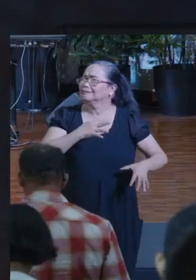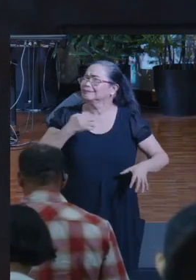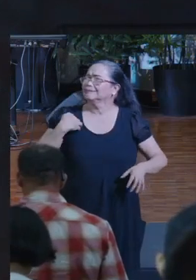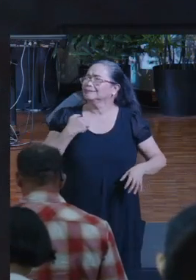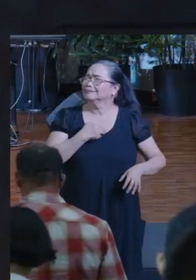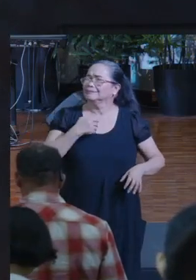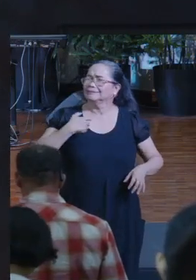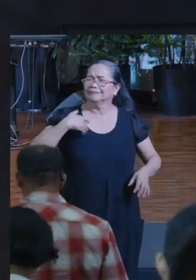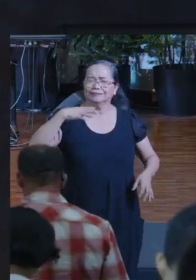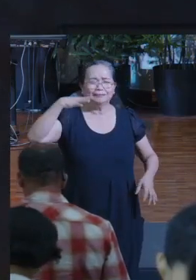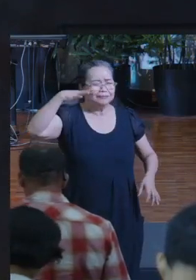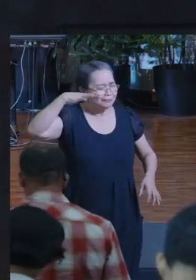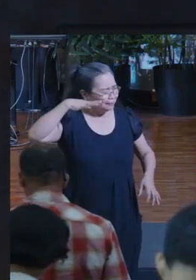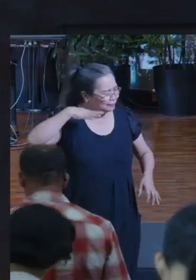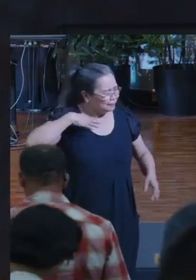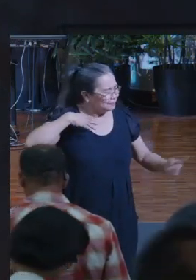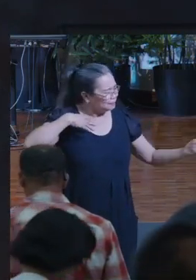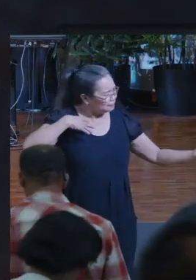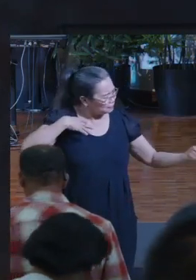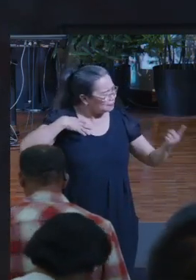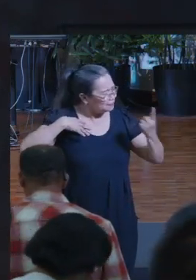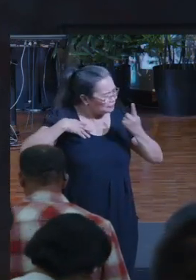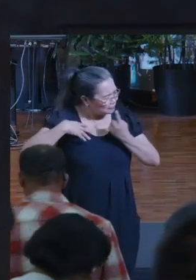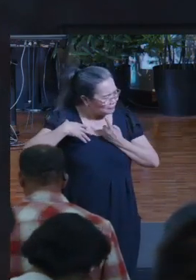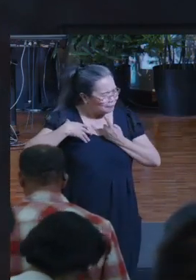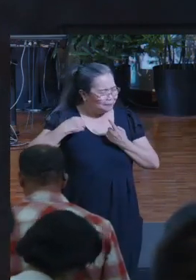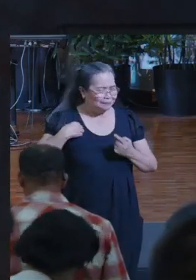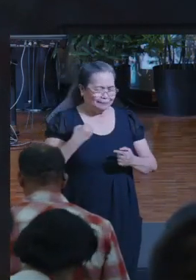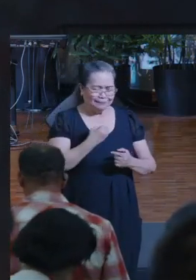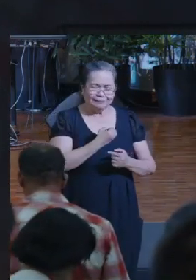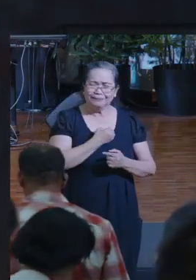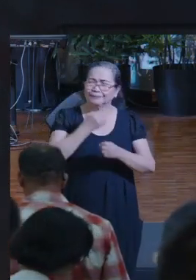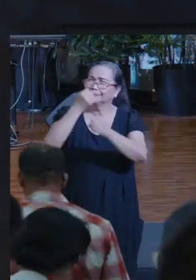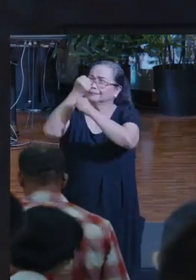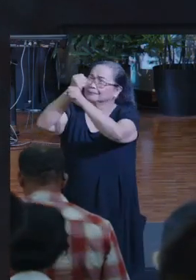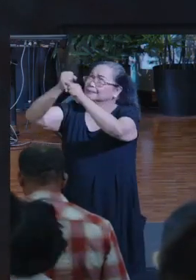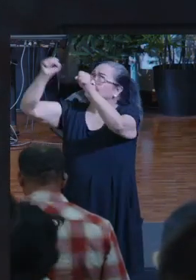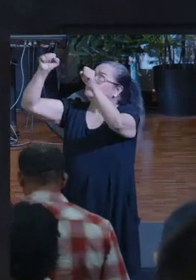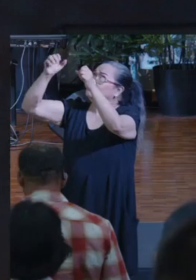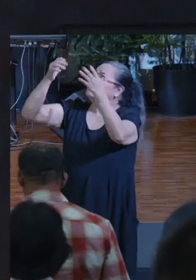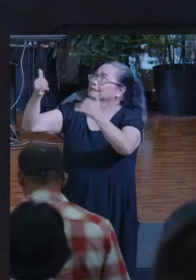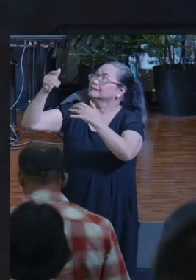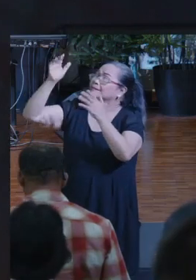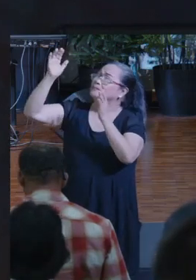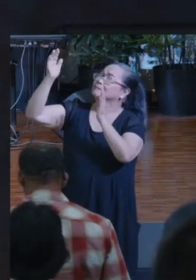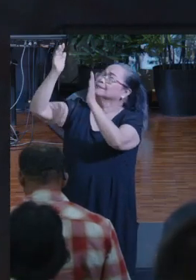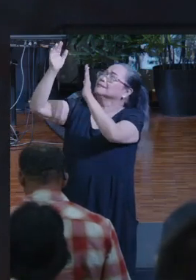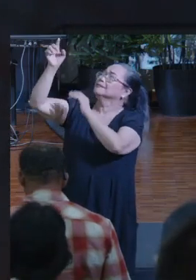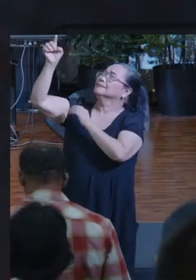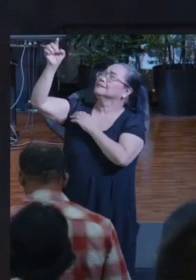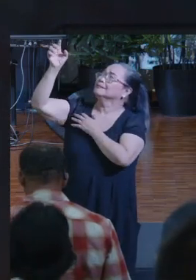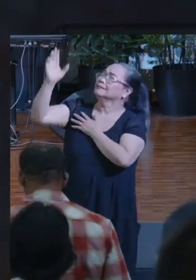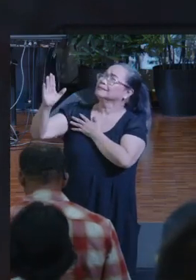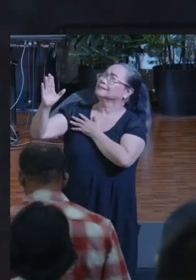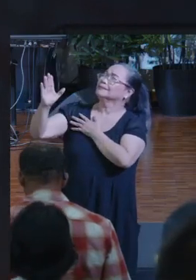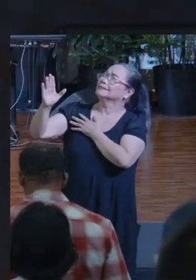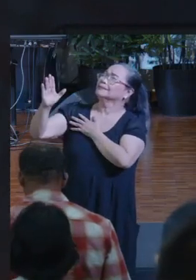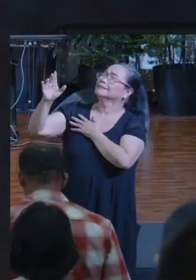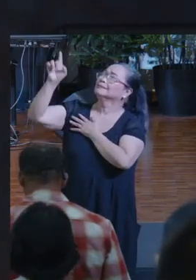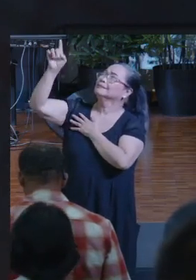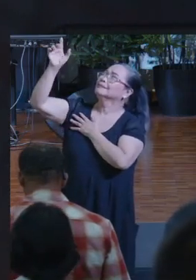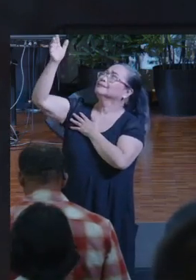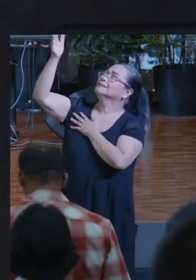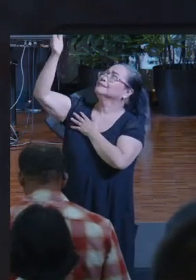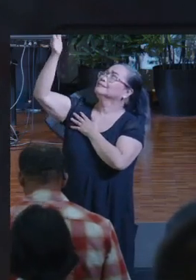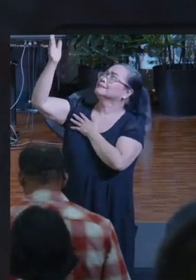ang kanilang paglapit sa inyo, ang aming paglapit sa inyo. Kayo